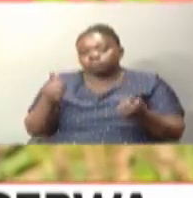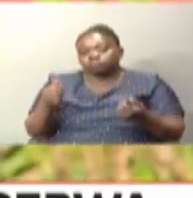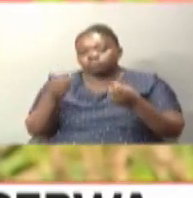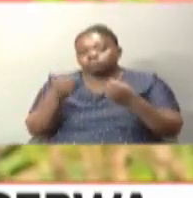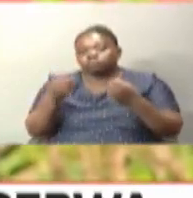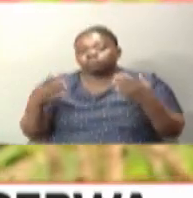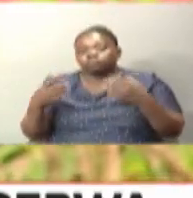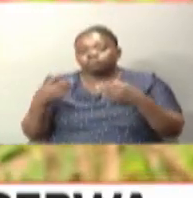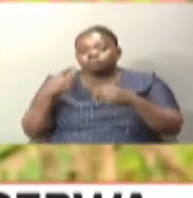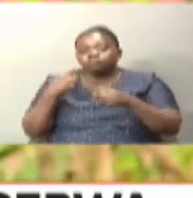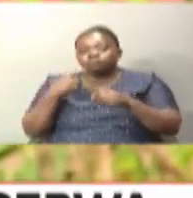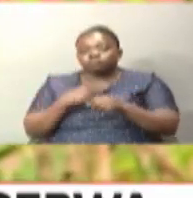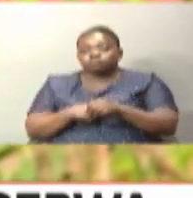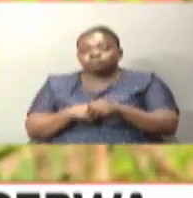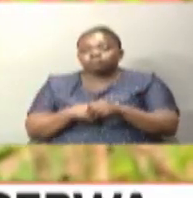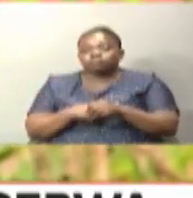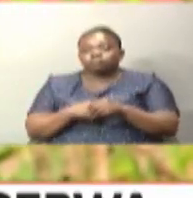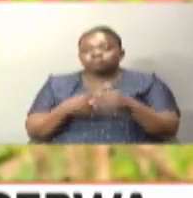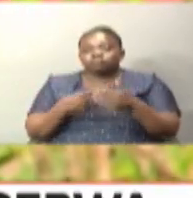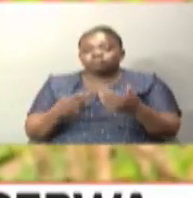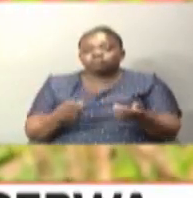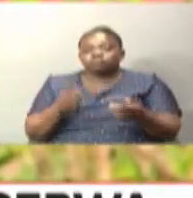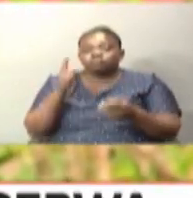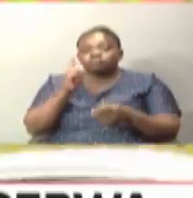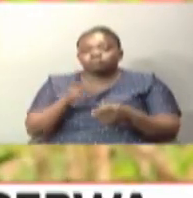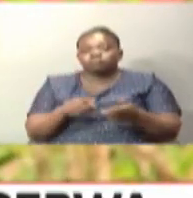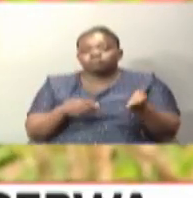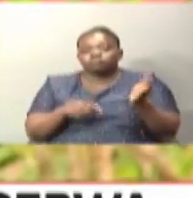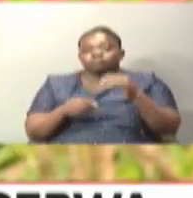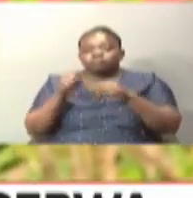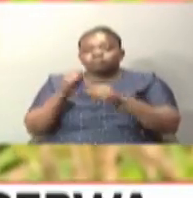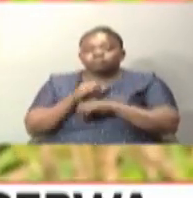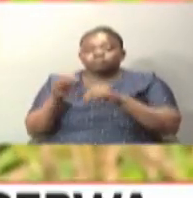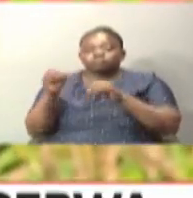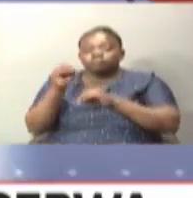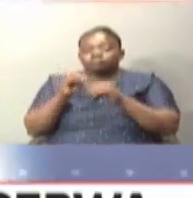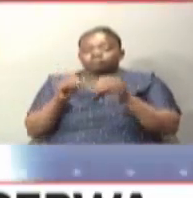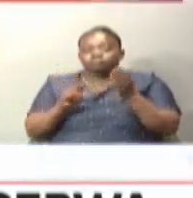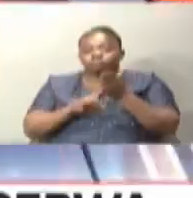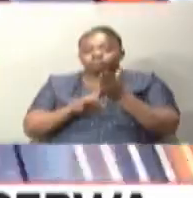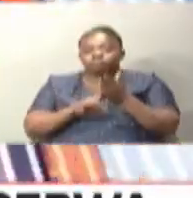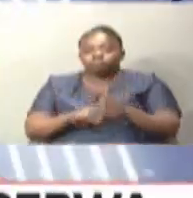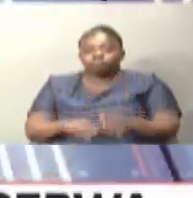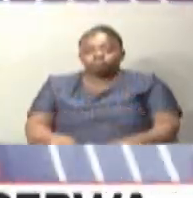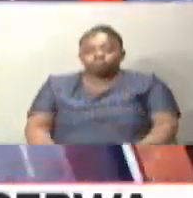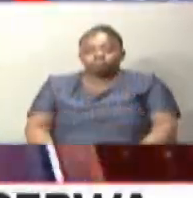Ebiseera ebisinga tutuuka okuddayo ku ssomero nga tetulina byetaagisa.